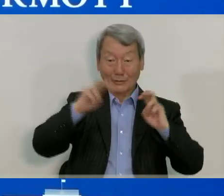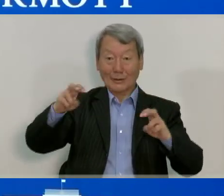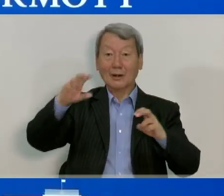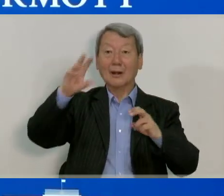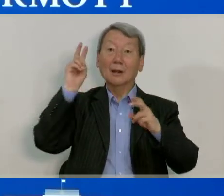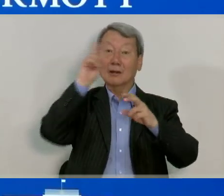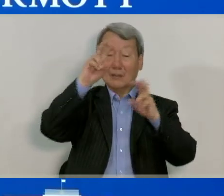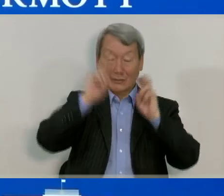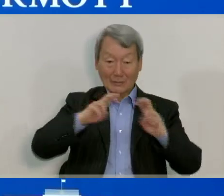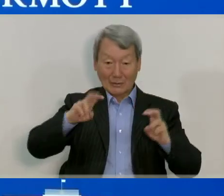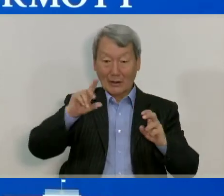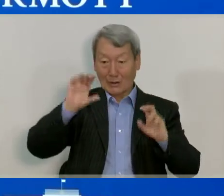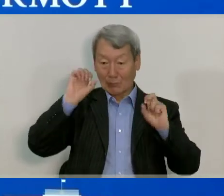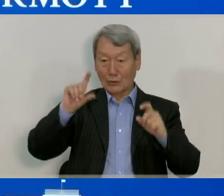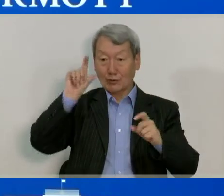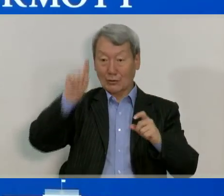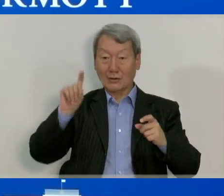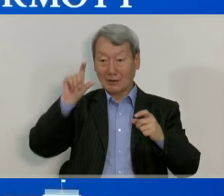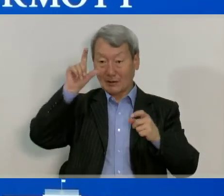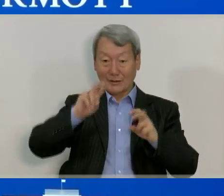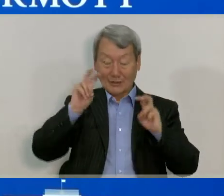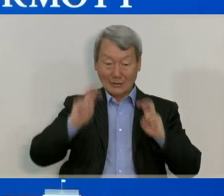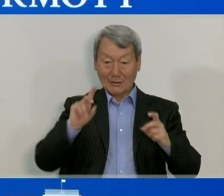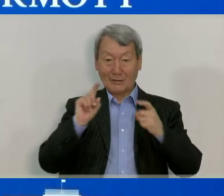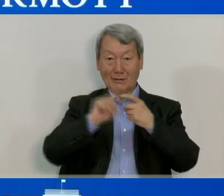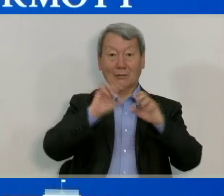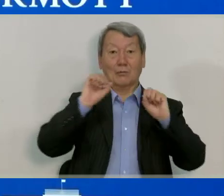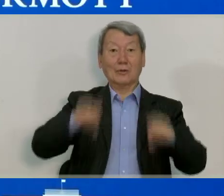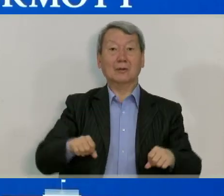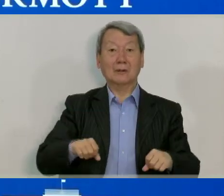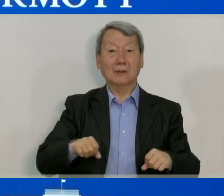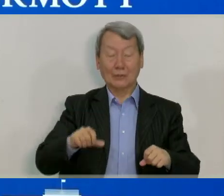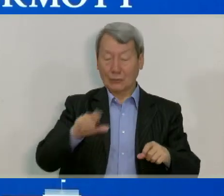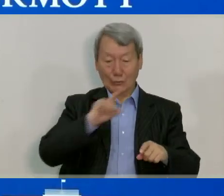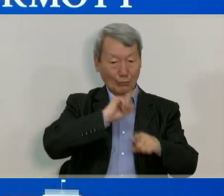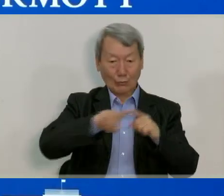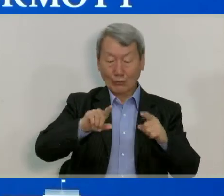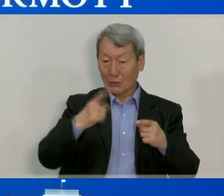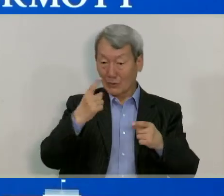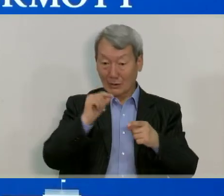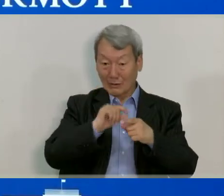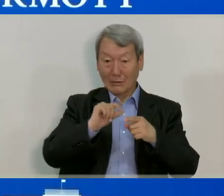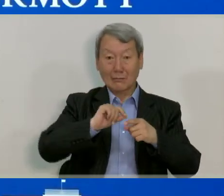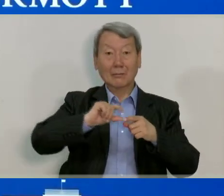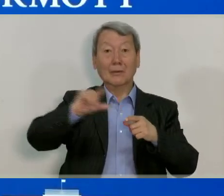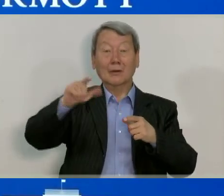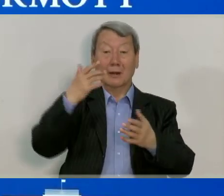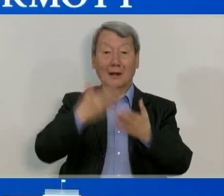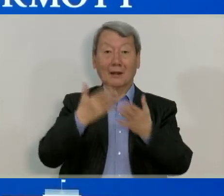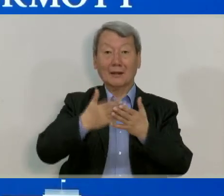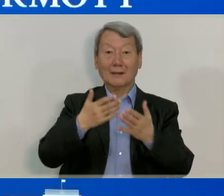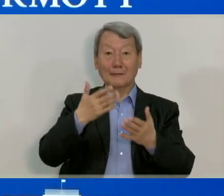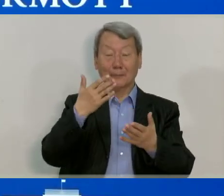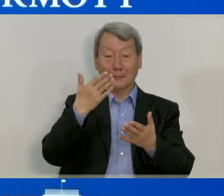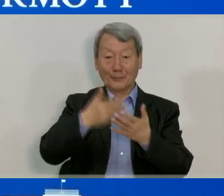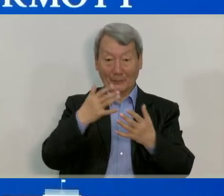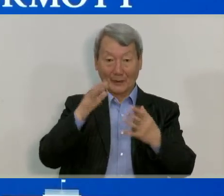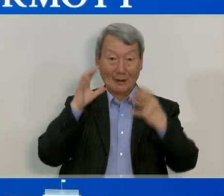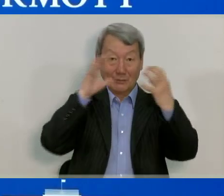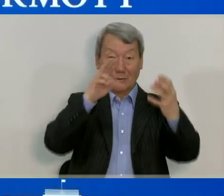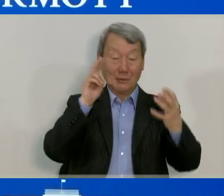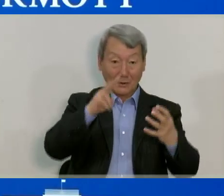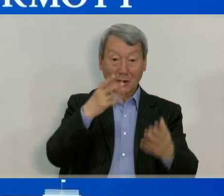и опасность возникновения вспышек. Если будет связано с этим видом